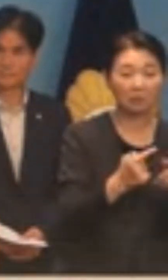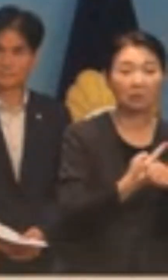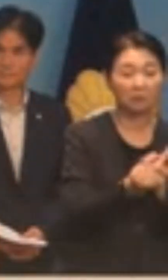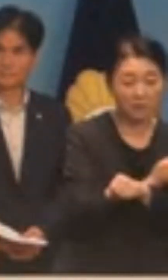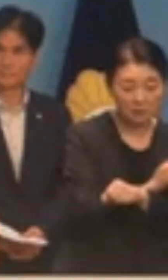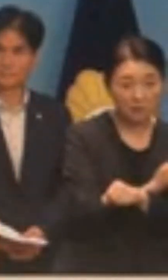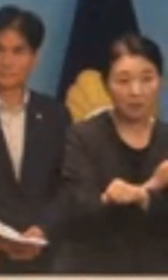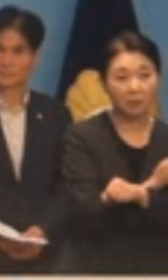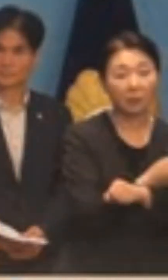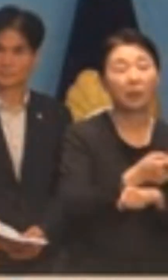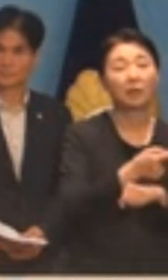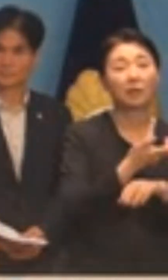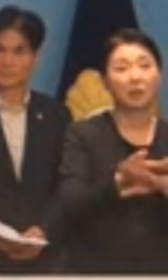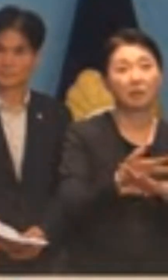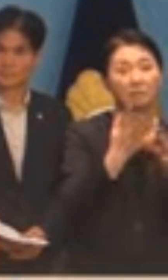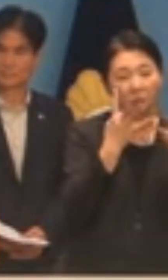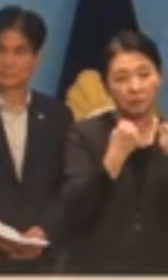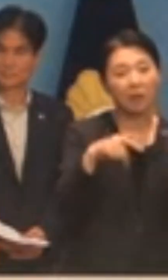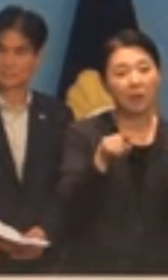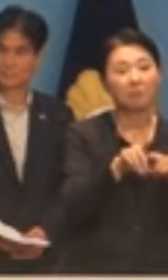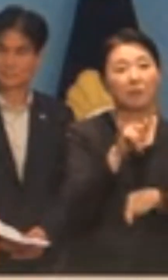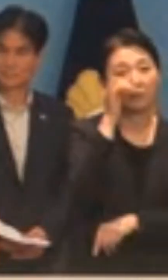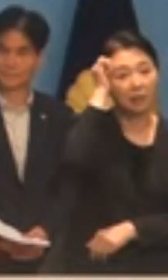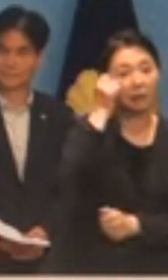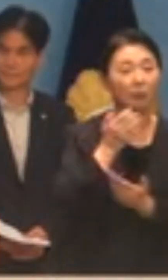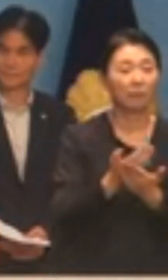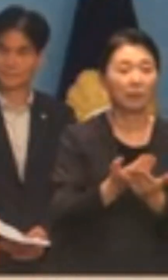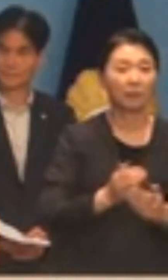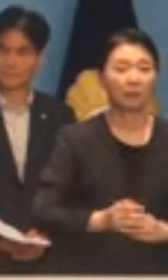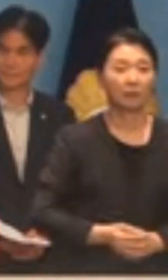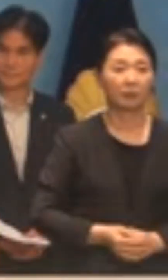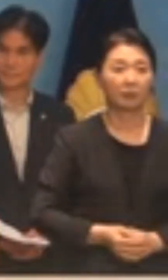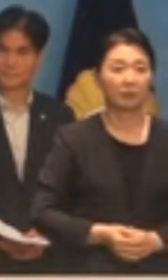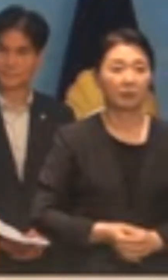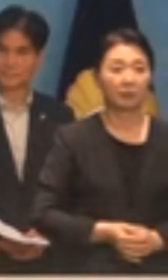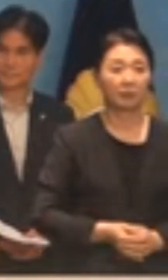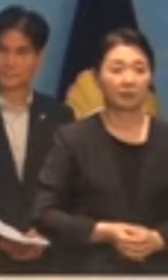했고 그 이상의 분들이 함께 하고 있다는 사실을 기억해 주시기 바랍니다.